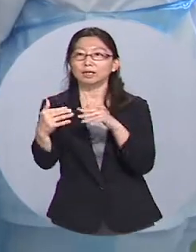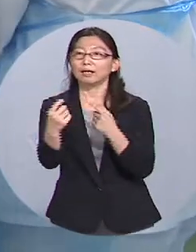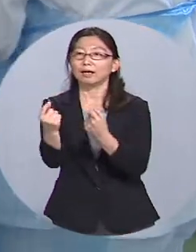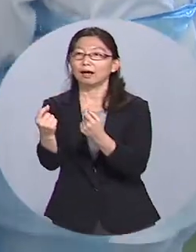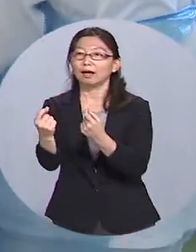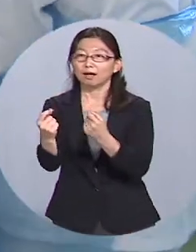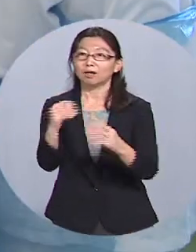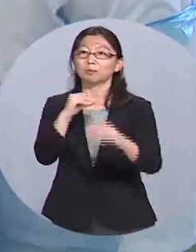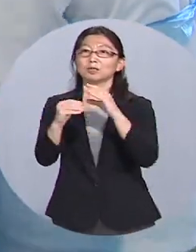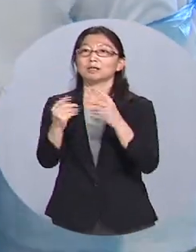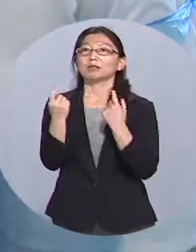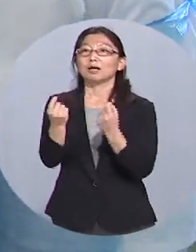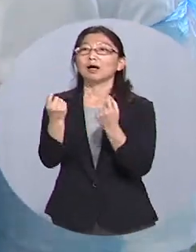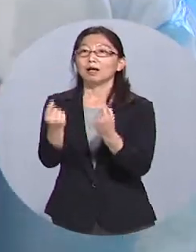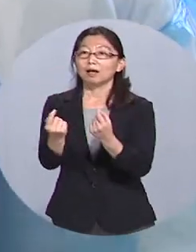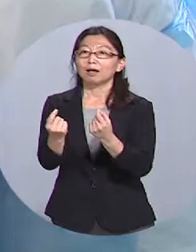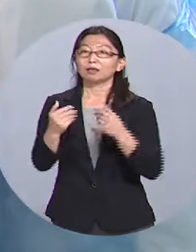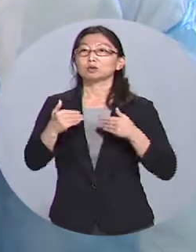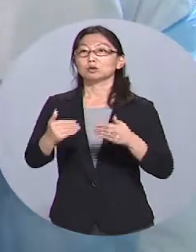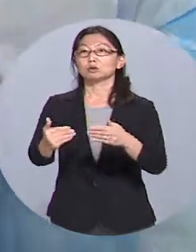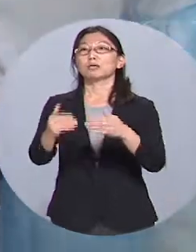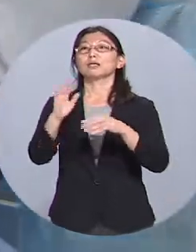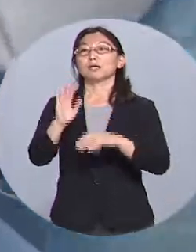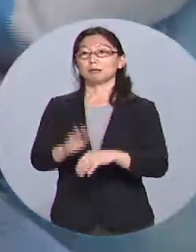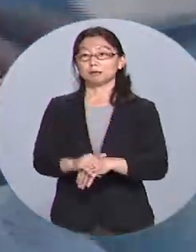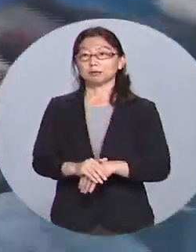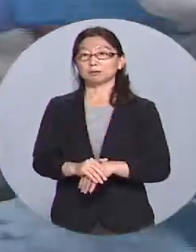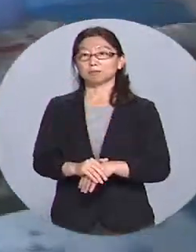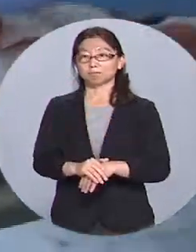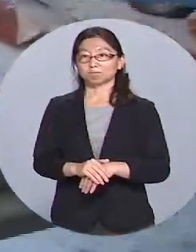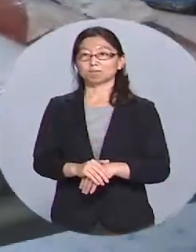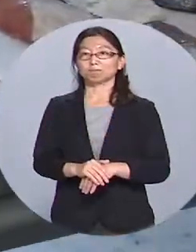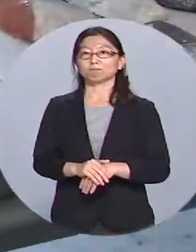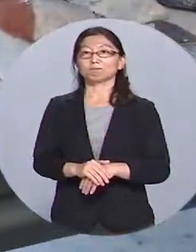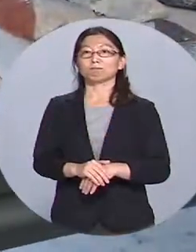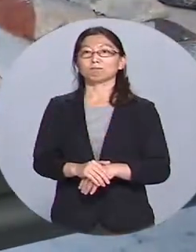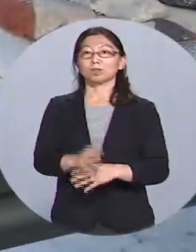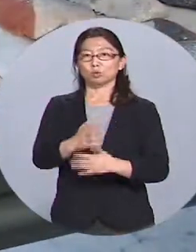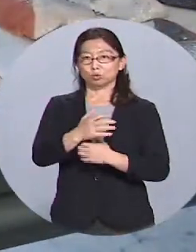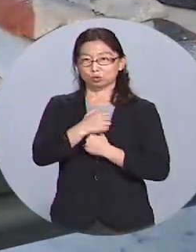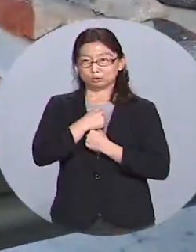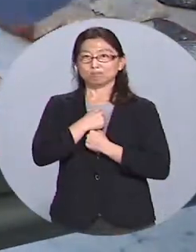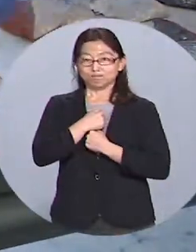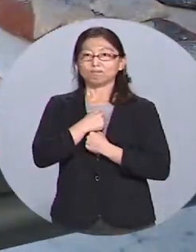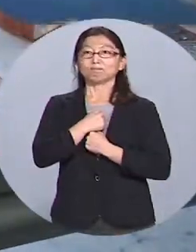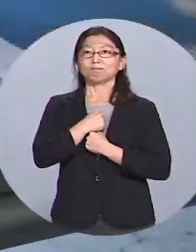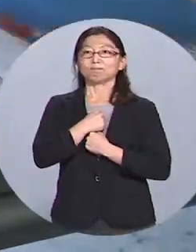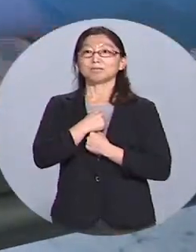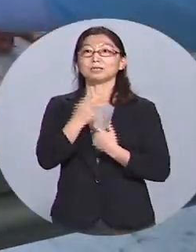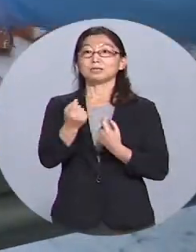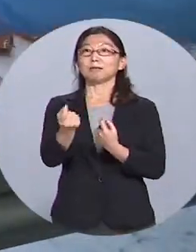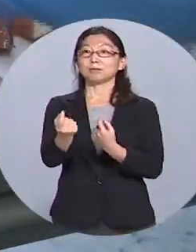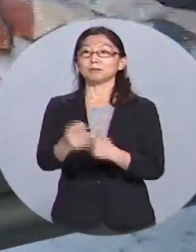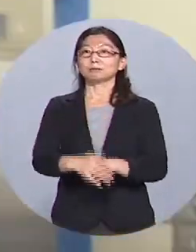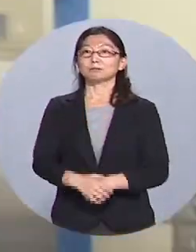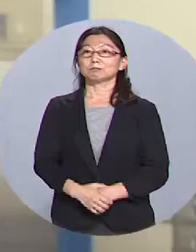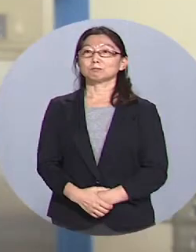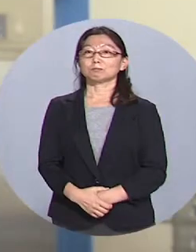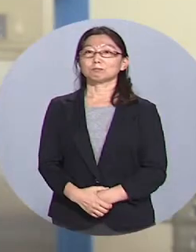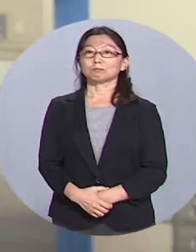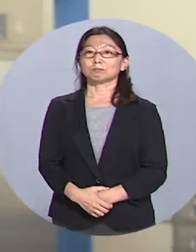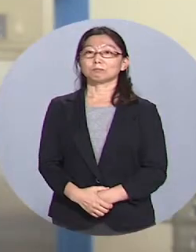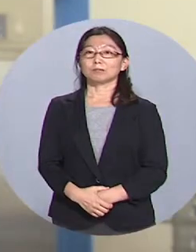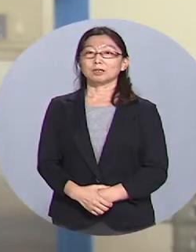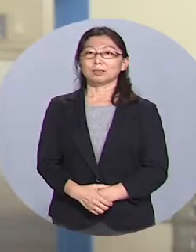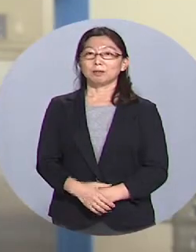みんなコミュニケーションをとって、間違いのないようにというのは作りながらやってます。